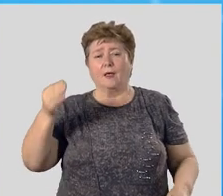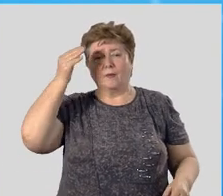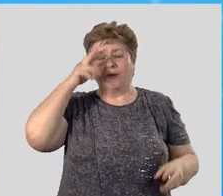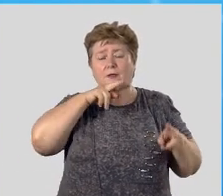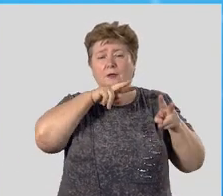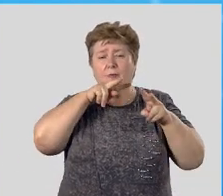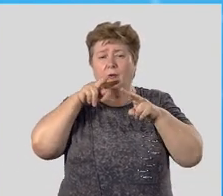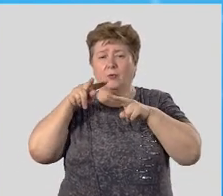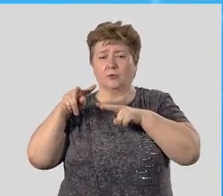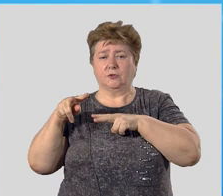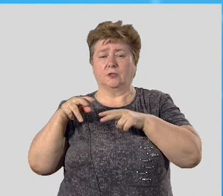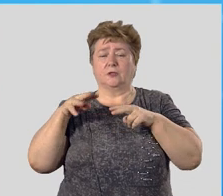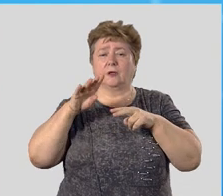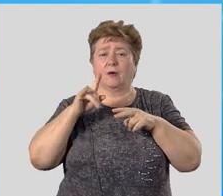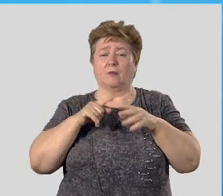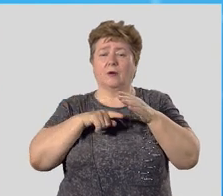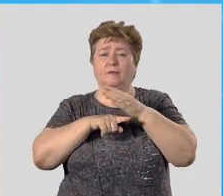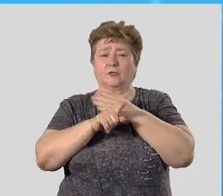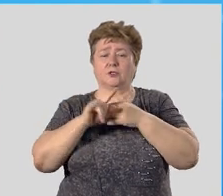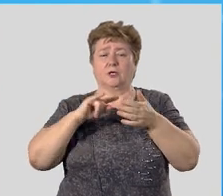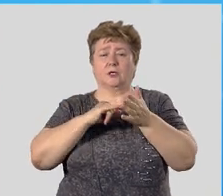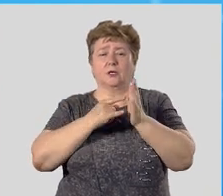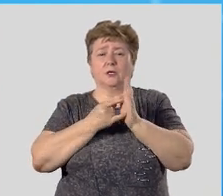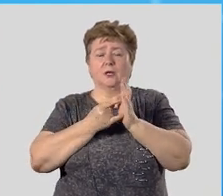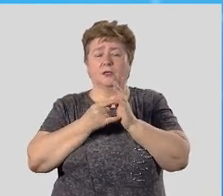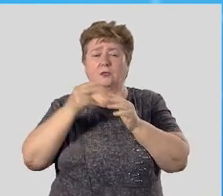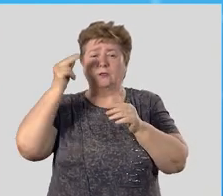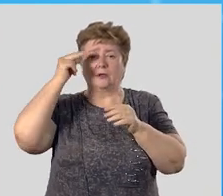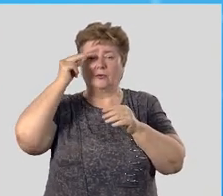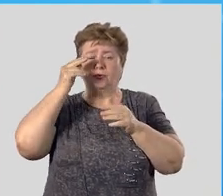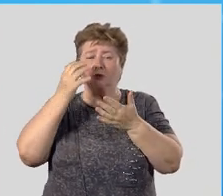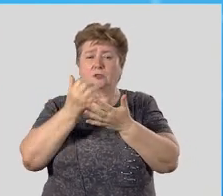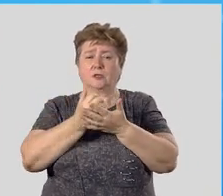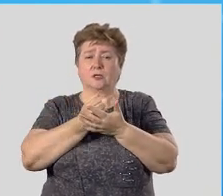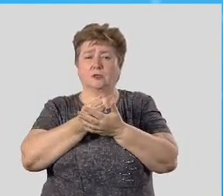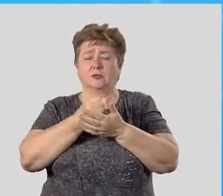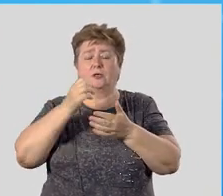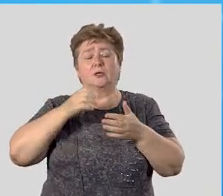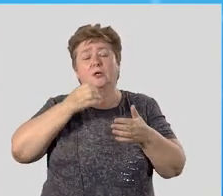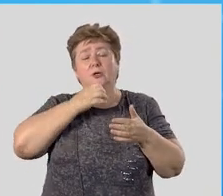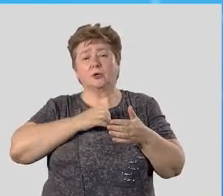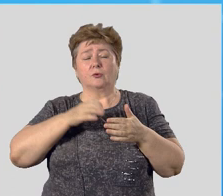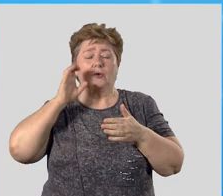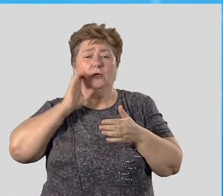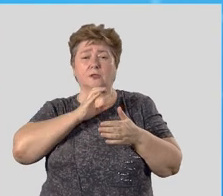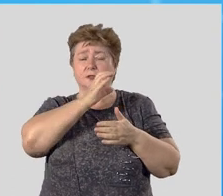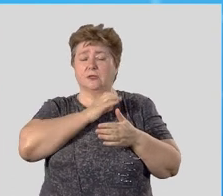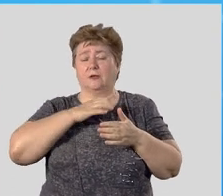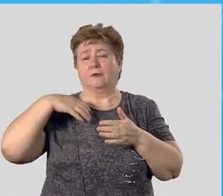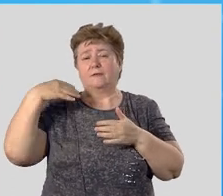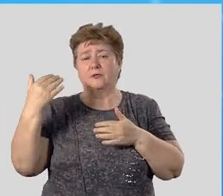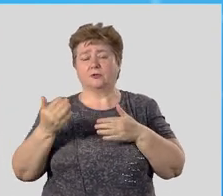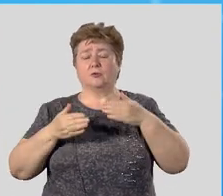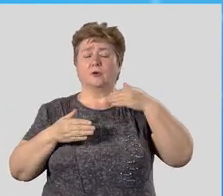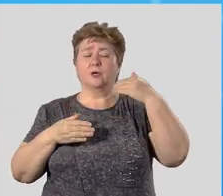Методом наблюдения мы в начальных классах научились находить юг, север,